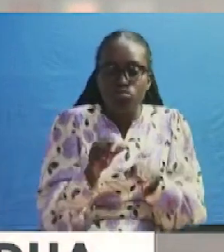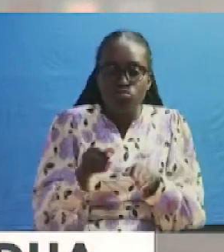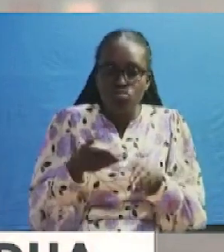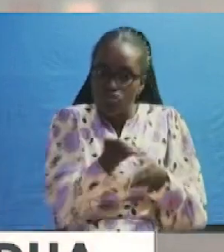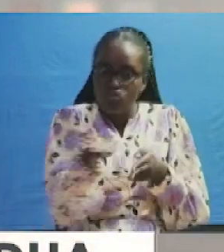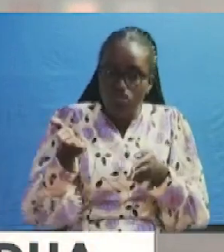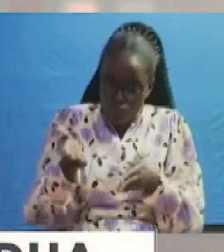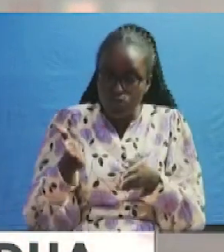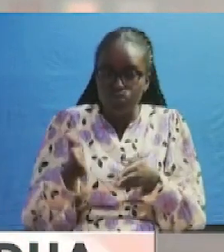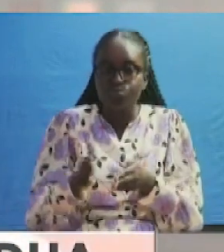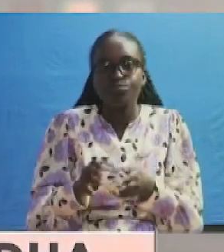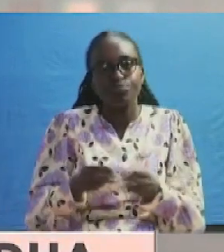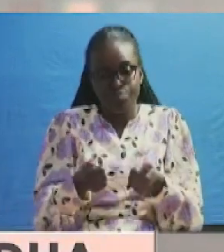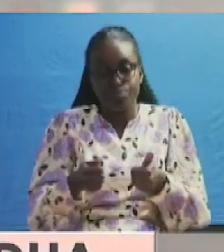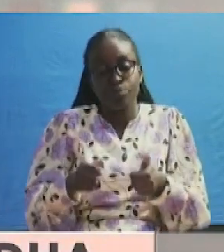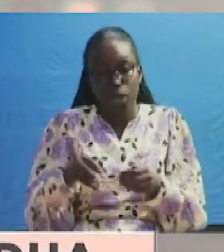mafunzo ya kifedha kwa jamii.